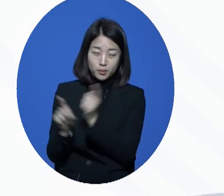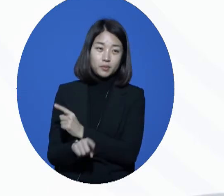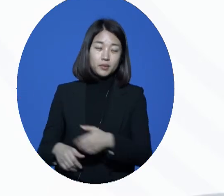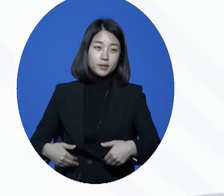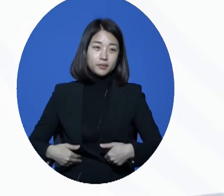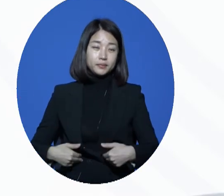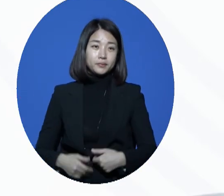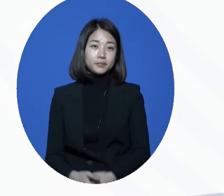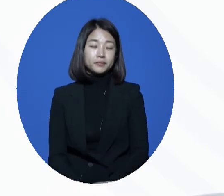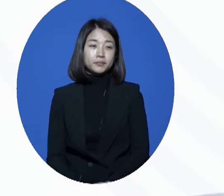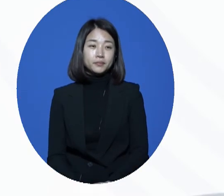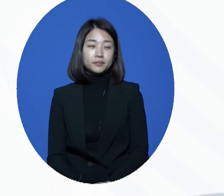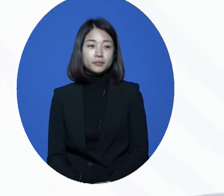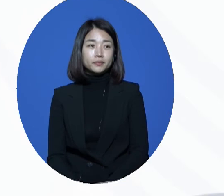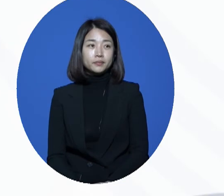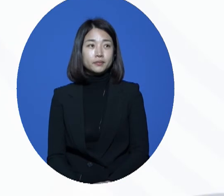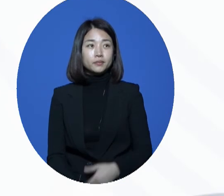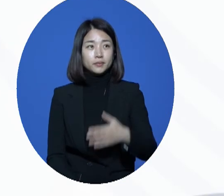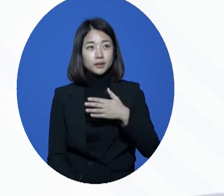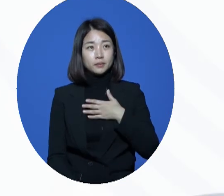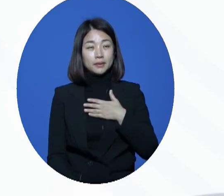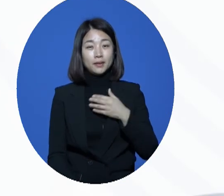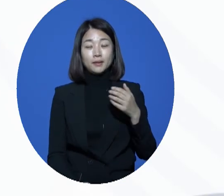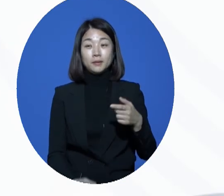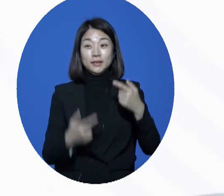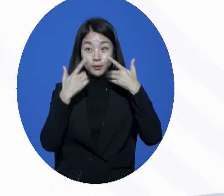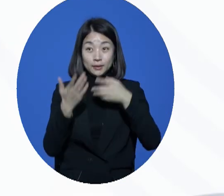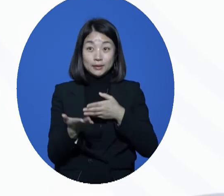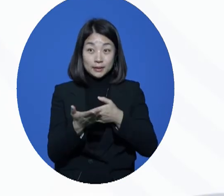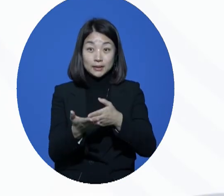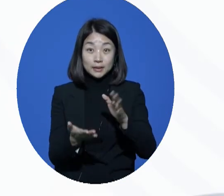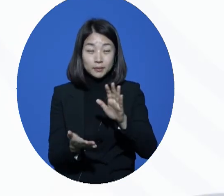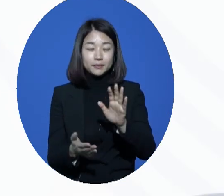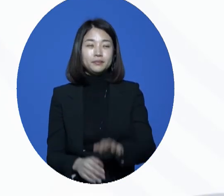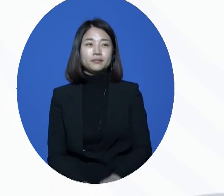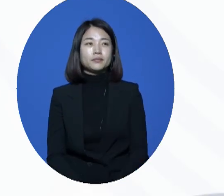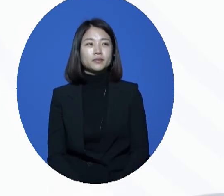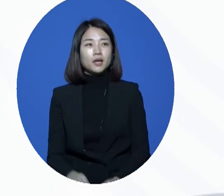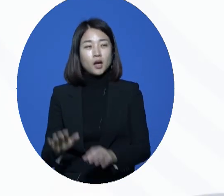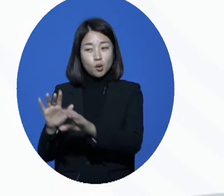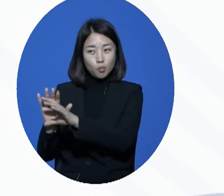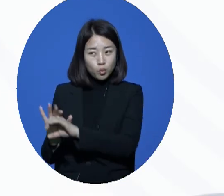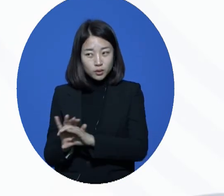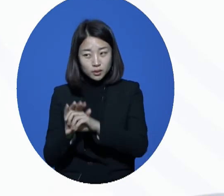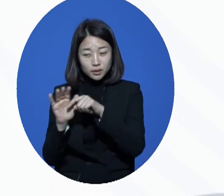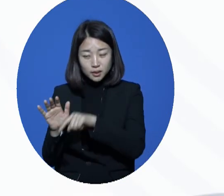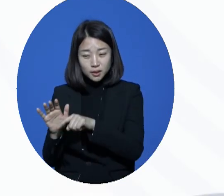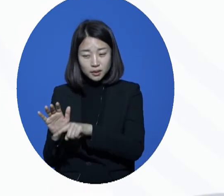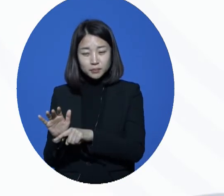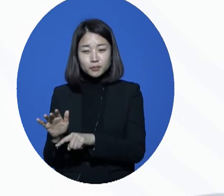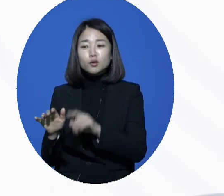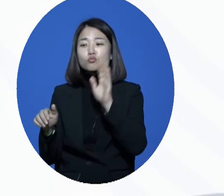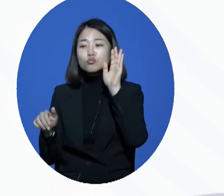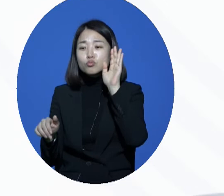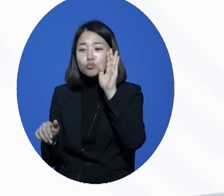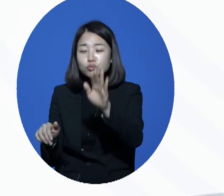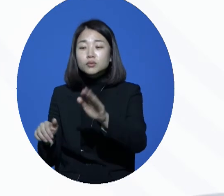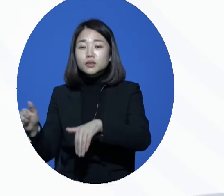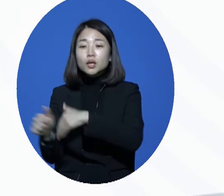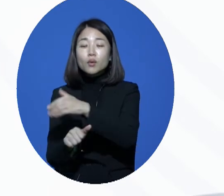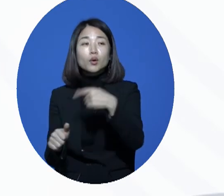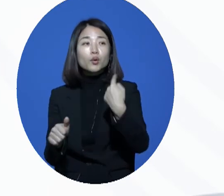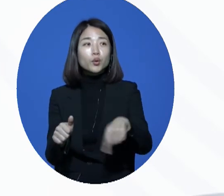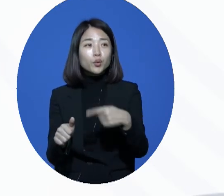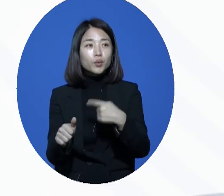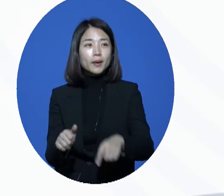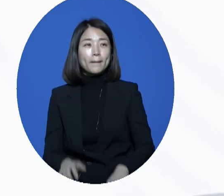당장에 제가 대안을 제시할 수 없지만 저는 포스트 코로나 시대의 교육을 준비하는 과정에서 일반